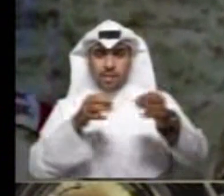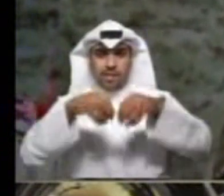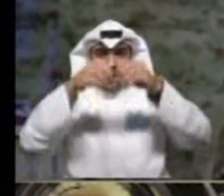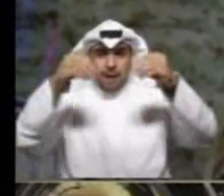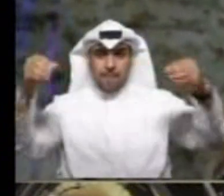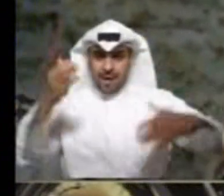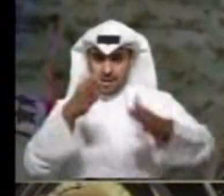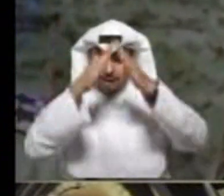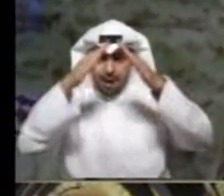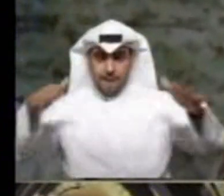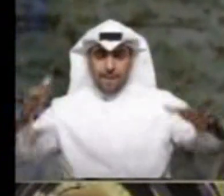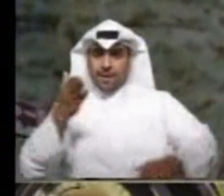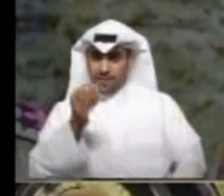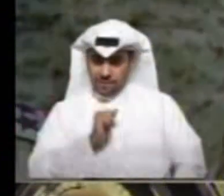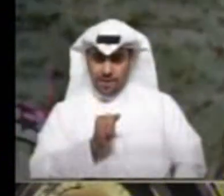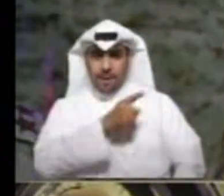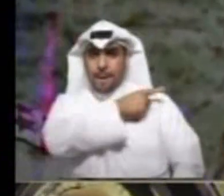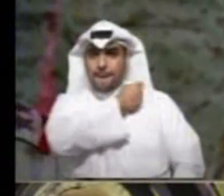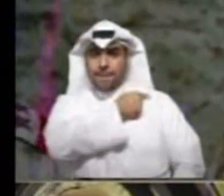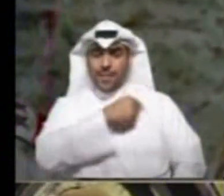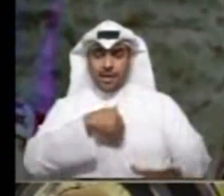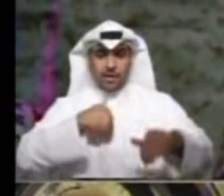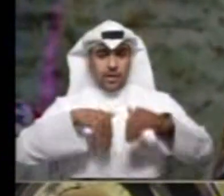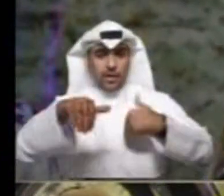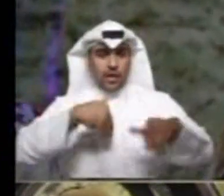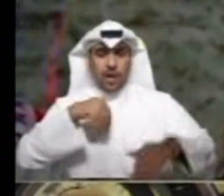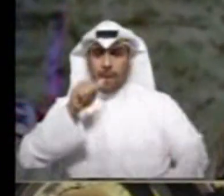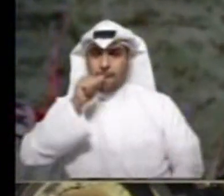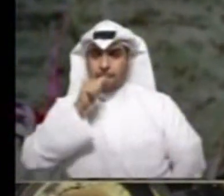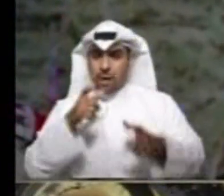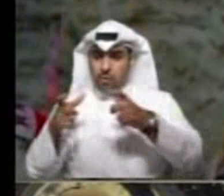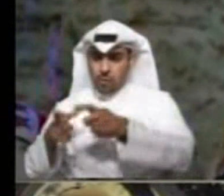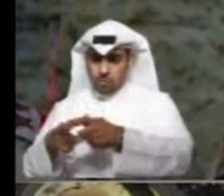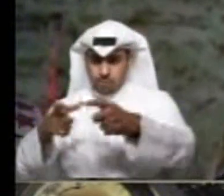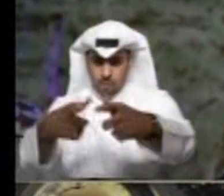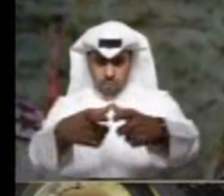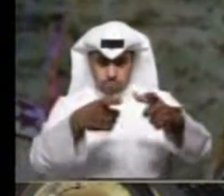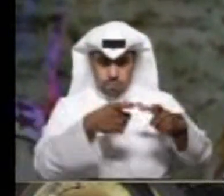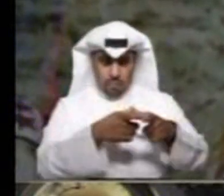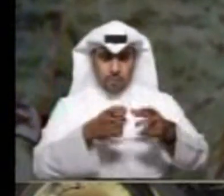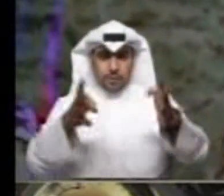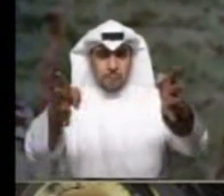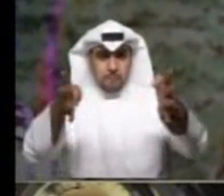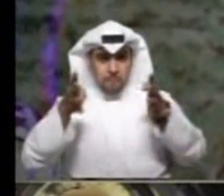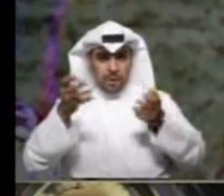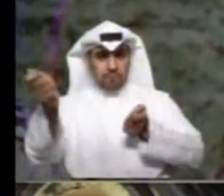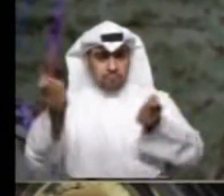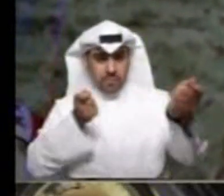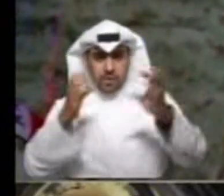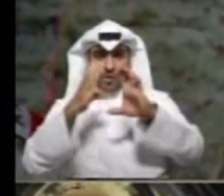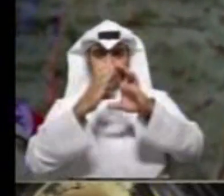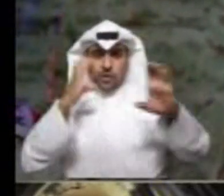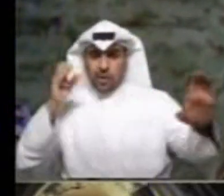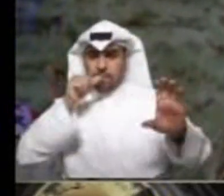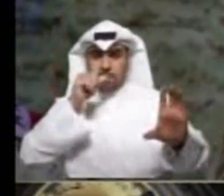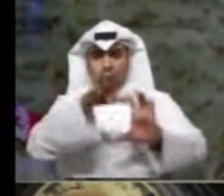حلول صد اماكن المياه ومعالجتها. استخدمنا هيئه التموين معداتها في انقاذ الاليات في سحب المياه